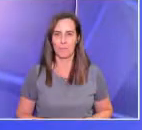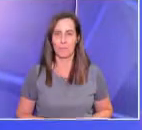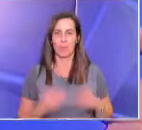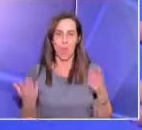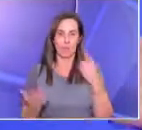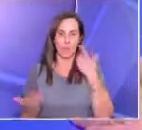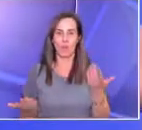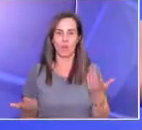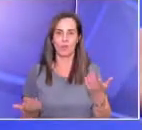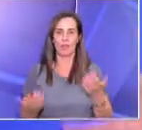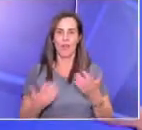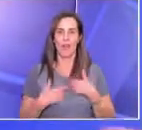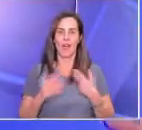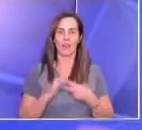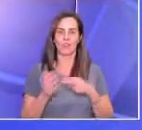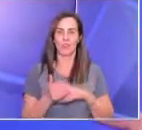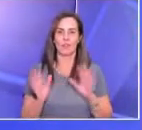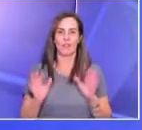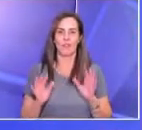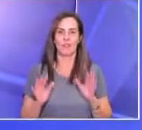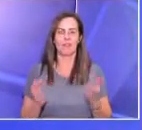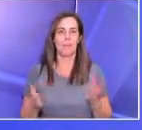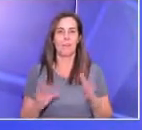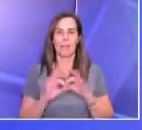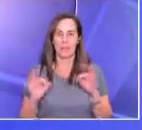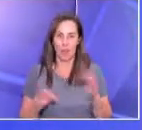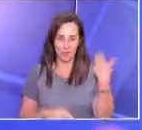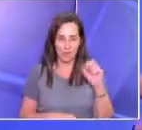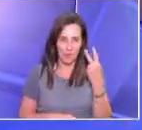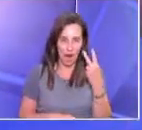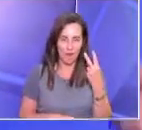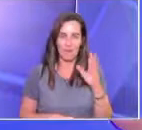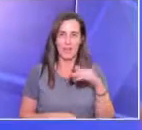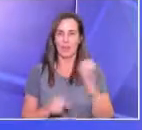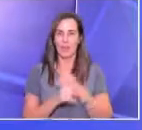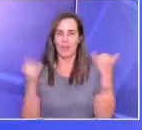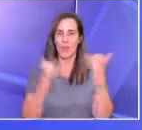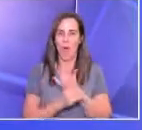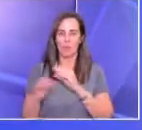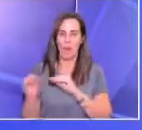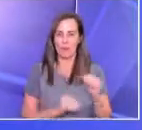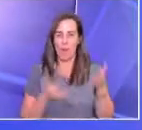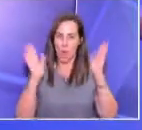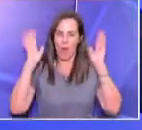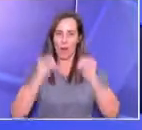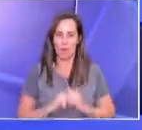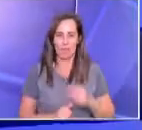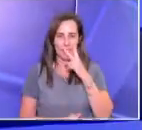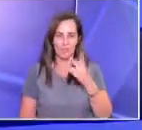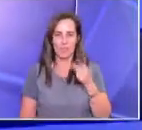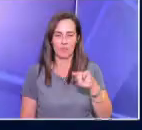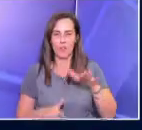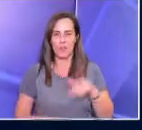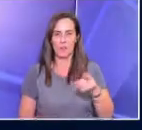טוב, תראו, אנחנו תוכנית ינוקה, משכן לילה, מה התחלנו לפני שבועיים וחצי? אז הייתה לנו טעות במעברון, לא קרה כלום, תסתכלו,